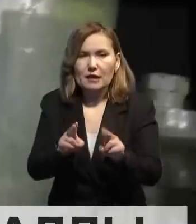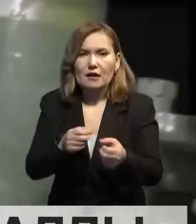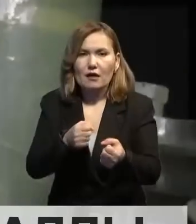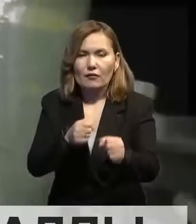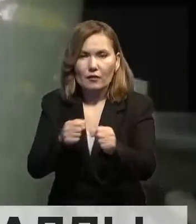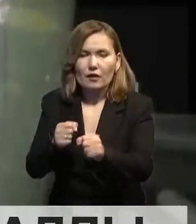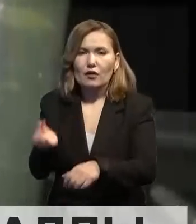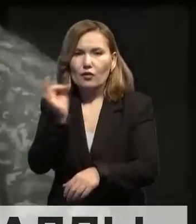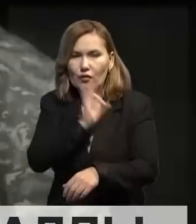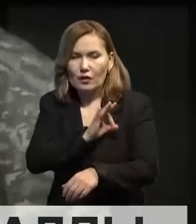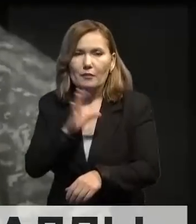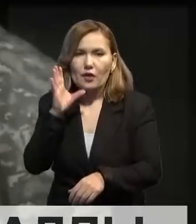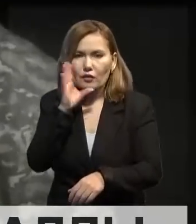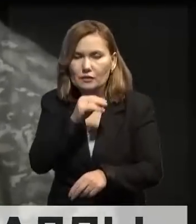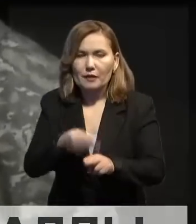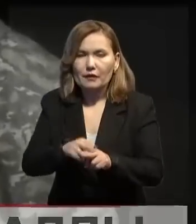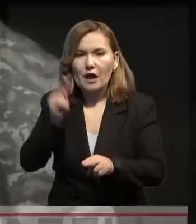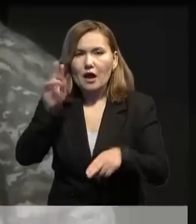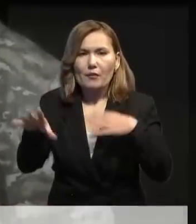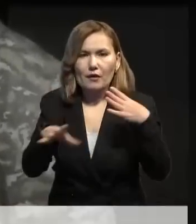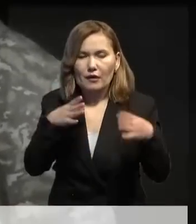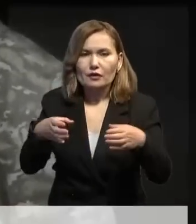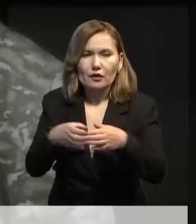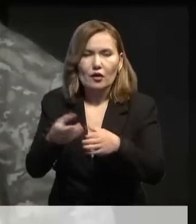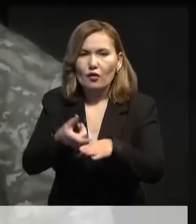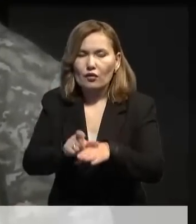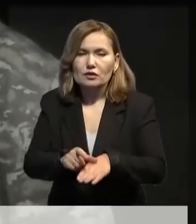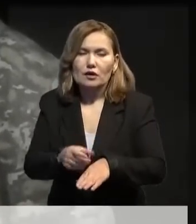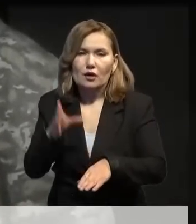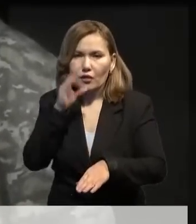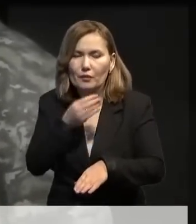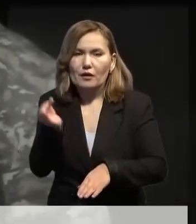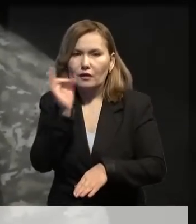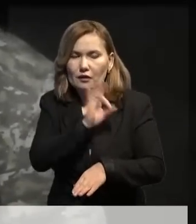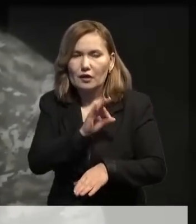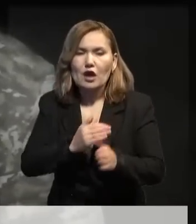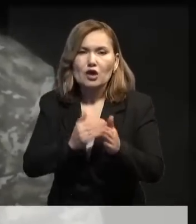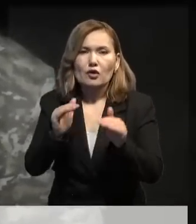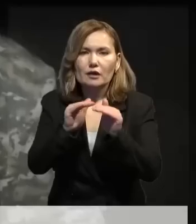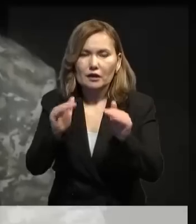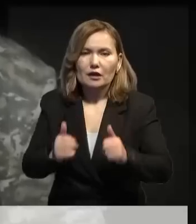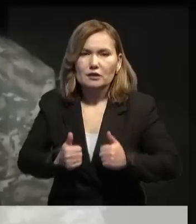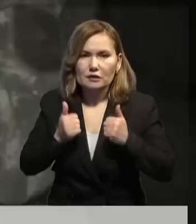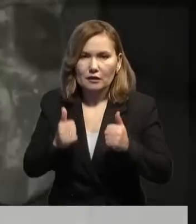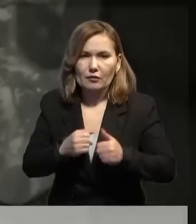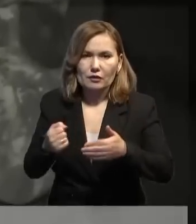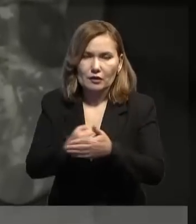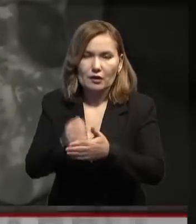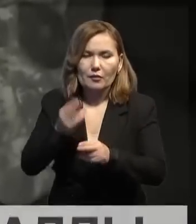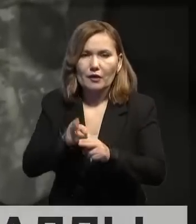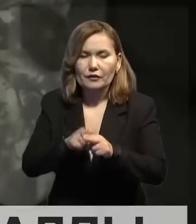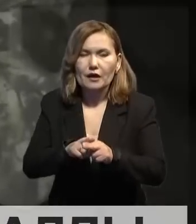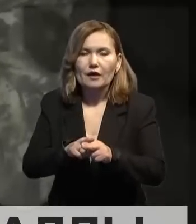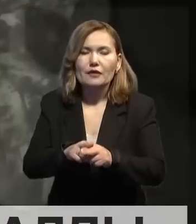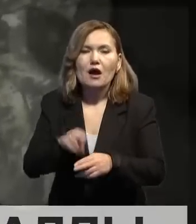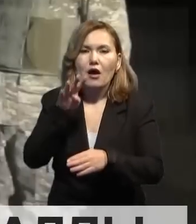деген бағаға орындадық. Бұндай сабақтар біз сарбаздарға жауынгерлік дайындығымызды өте жоғары деңгейге көтеруге жақсы көмектеседі. Қарша бораған